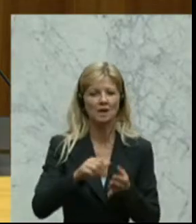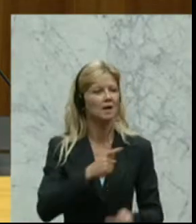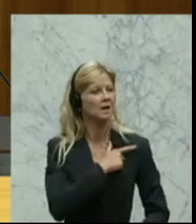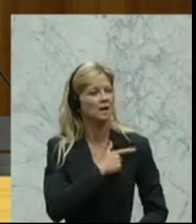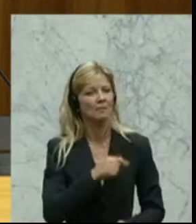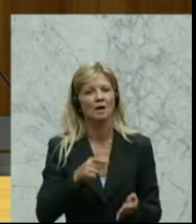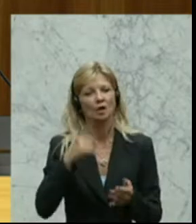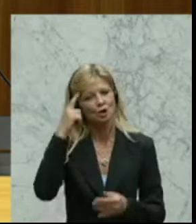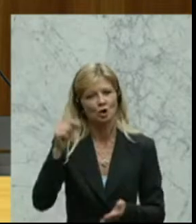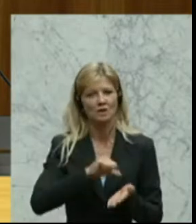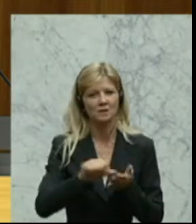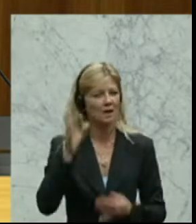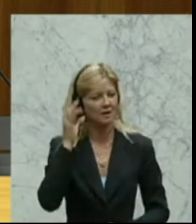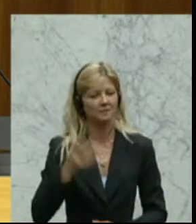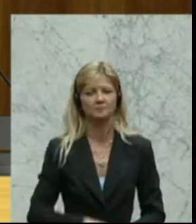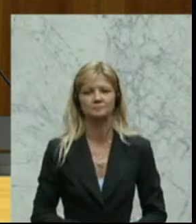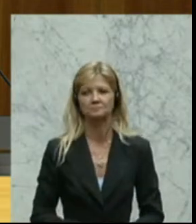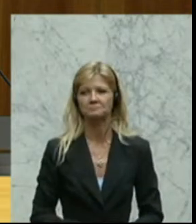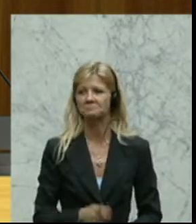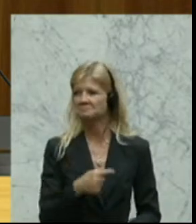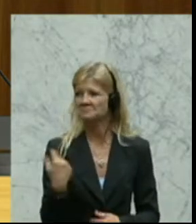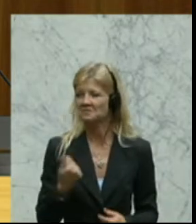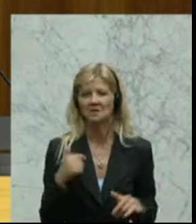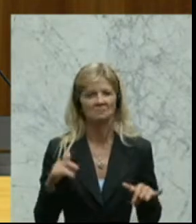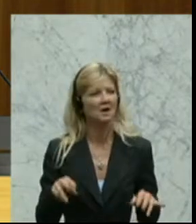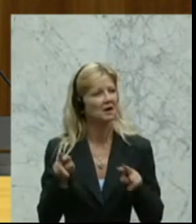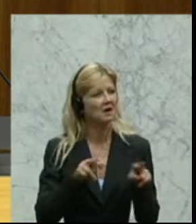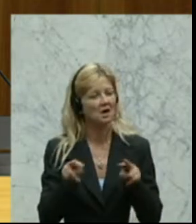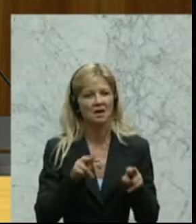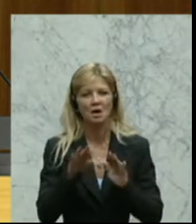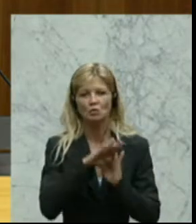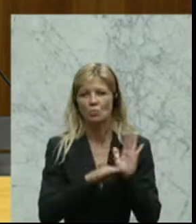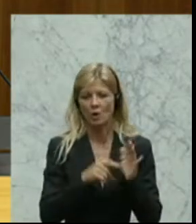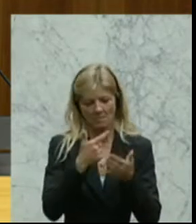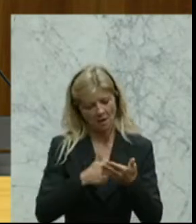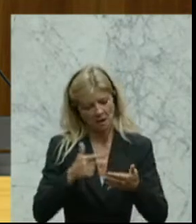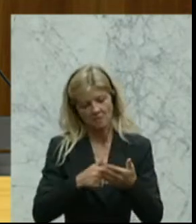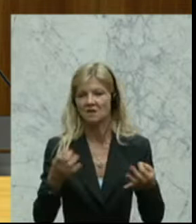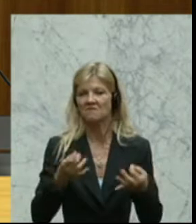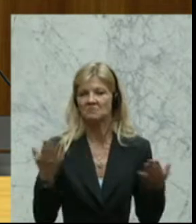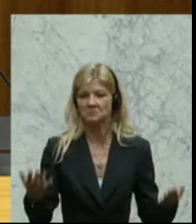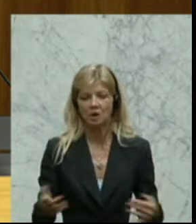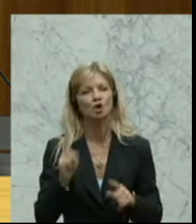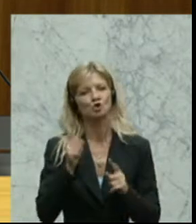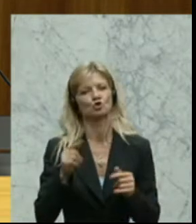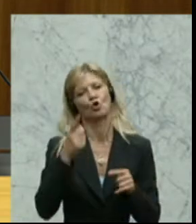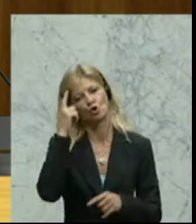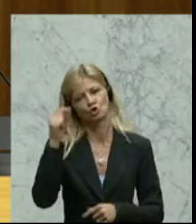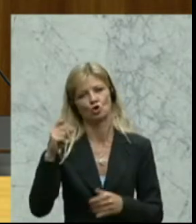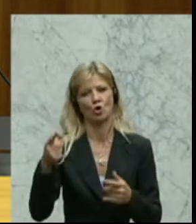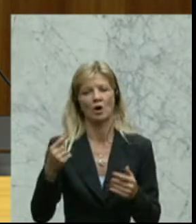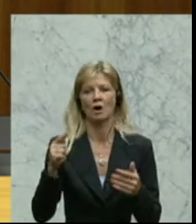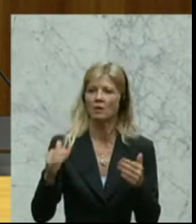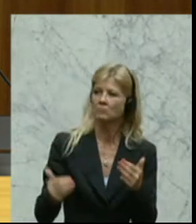eine Steuerreform geben soll. Ja, mehr sogar. Wir lesen darin, dass es zu einer Neukodifizierung kommen soll. Und was heißt